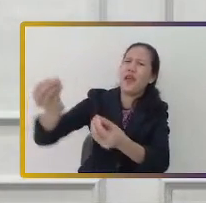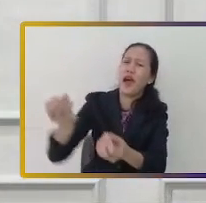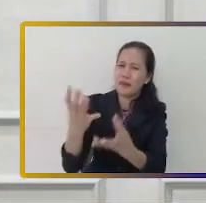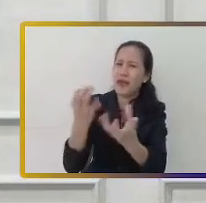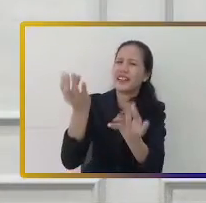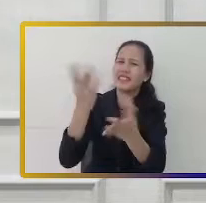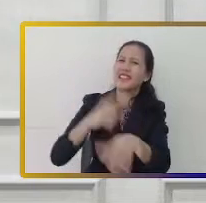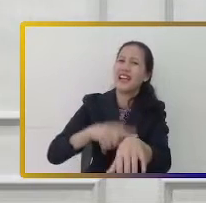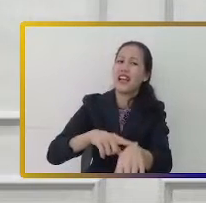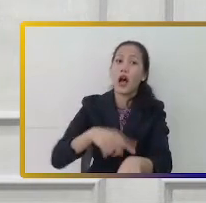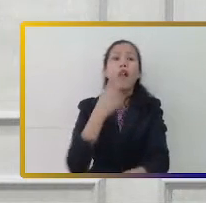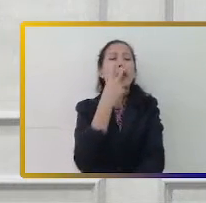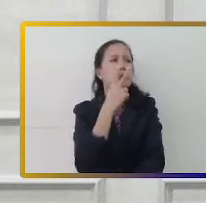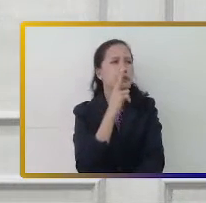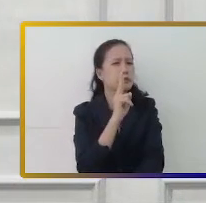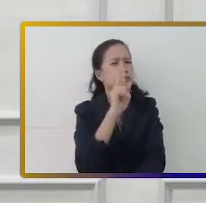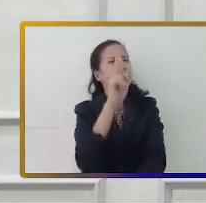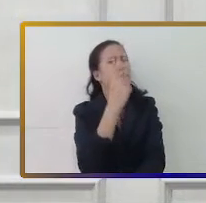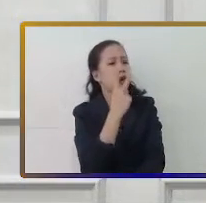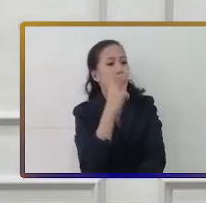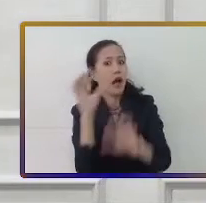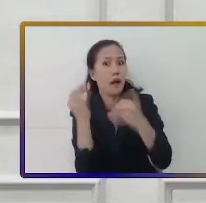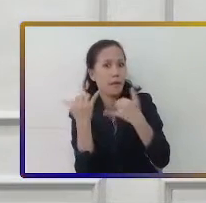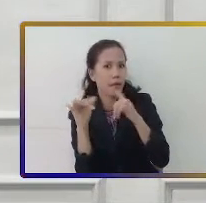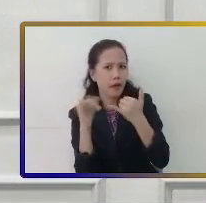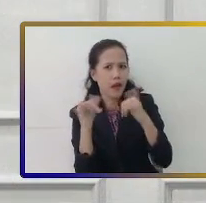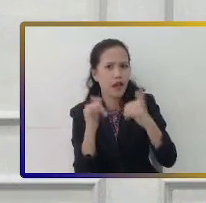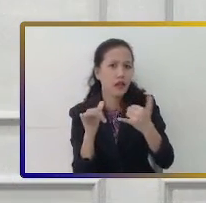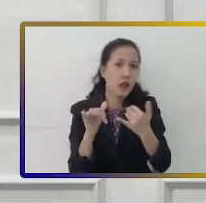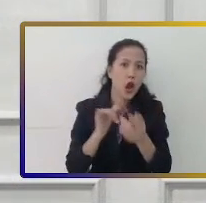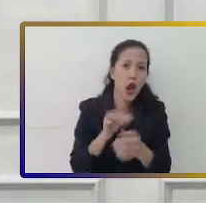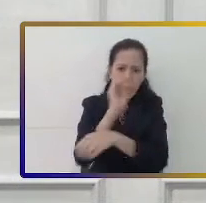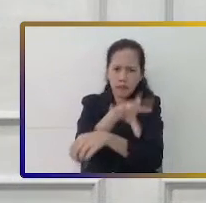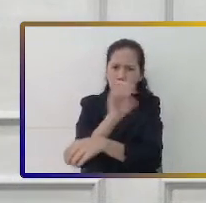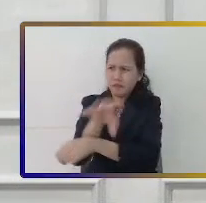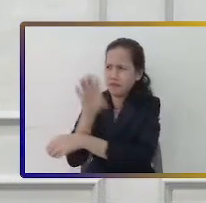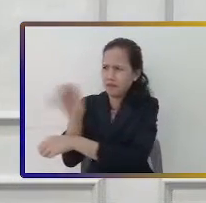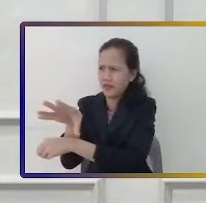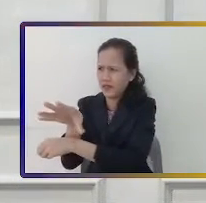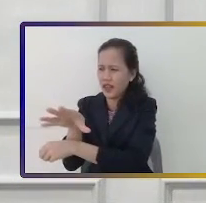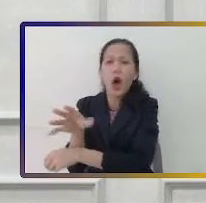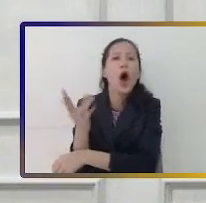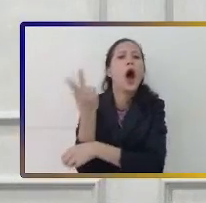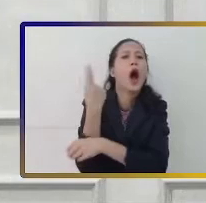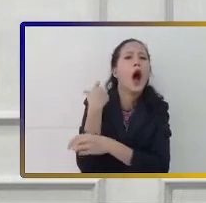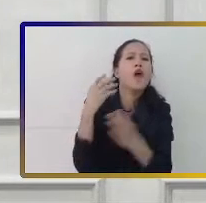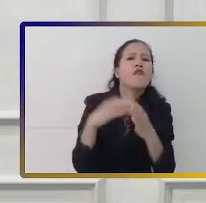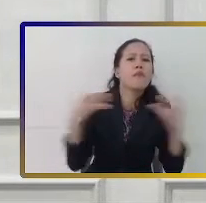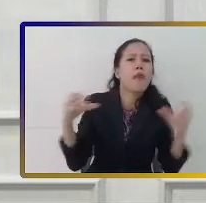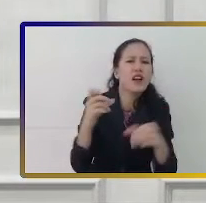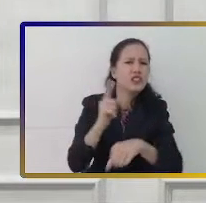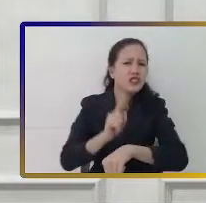Pag oras ng bisyo, pag oras ng laro, pag oras ng chismisan, meron silang panahon.